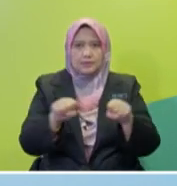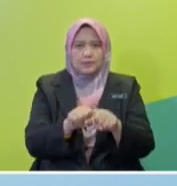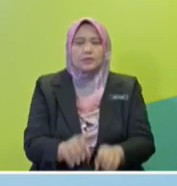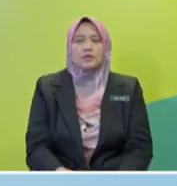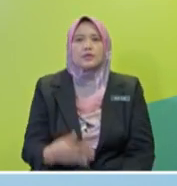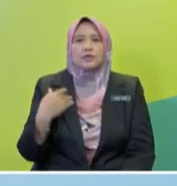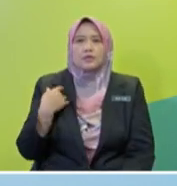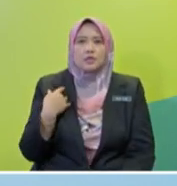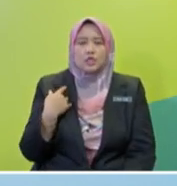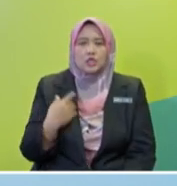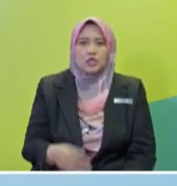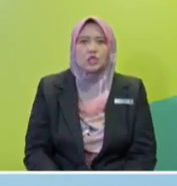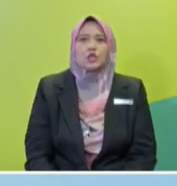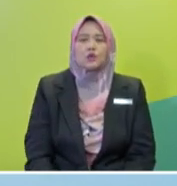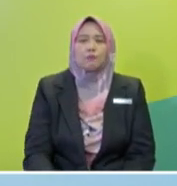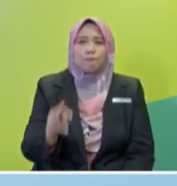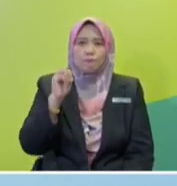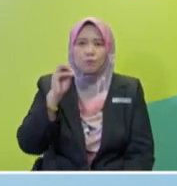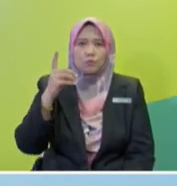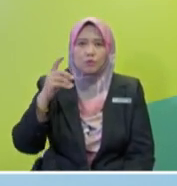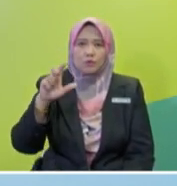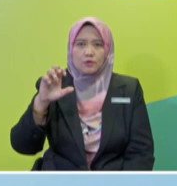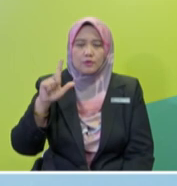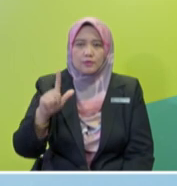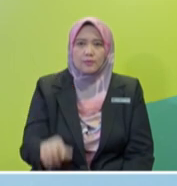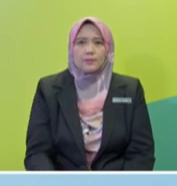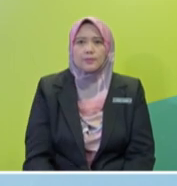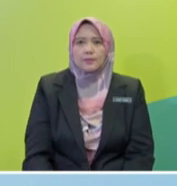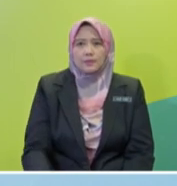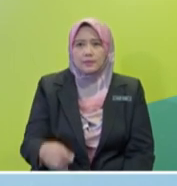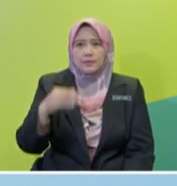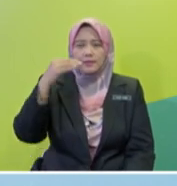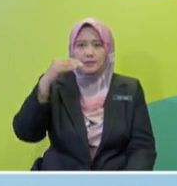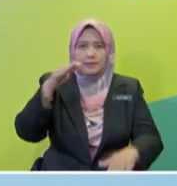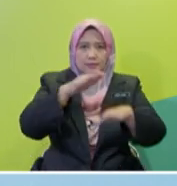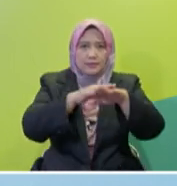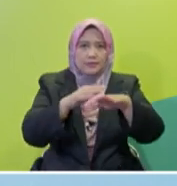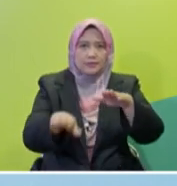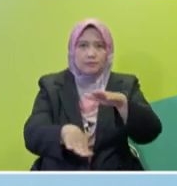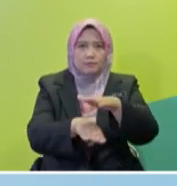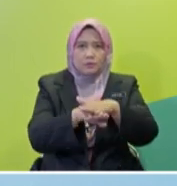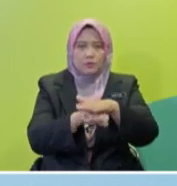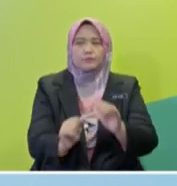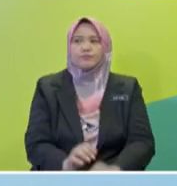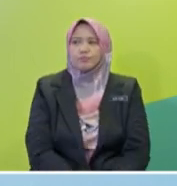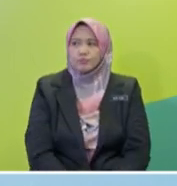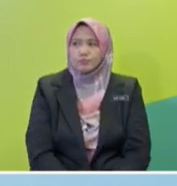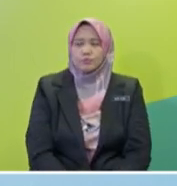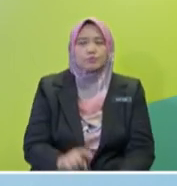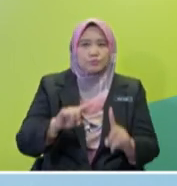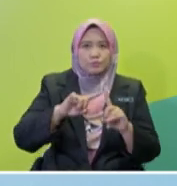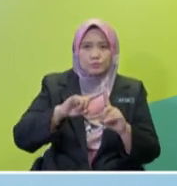mempunyai model pengemudian atas ke bawah jadi bermula dengan lambung utama pengunjung akan dipautkan ke lama-lama lain